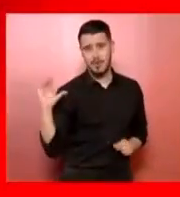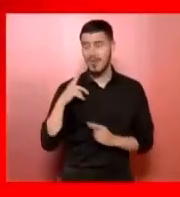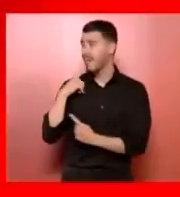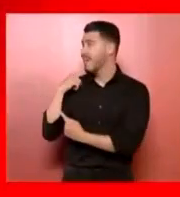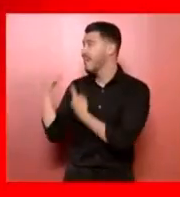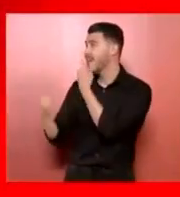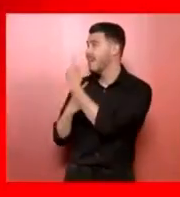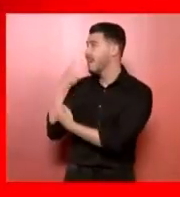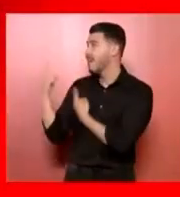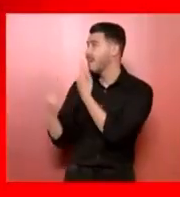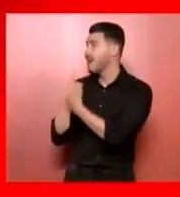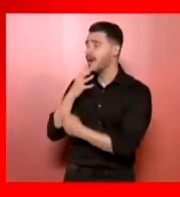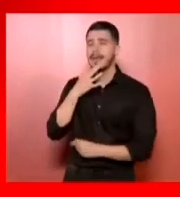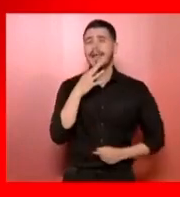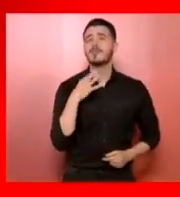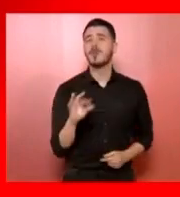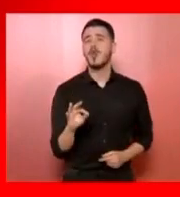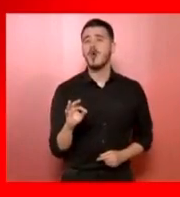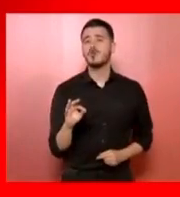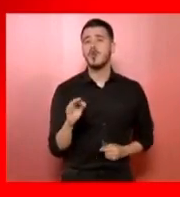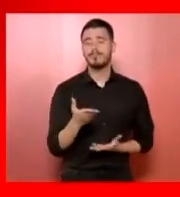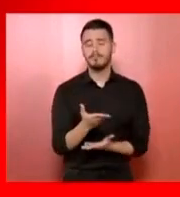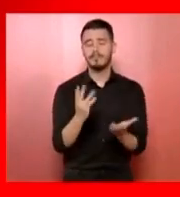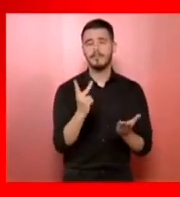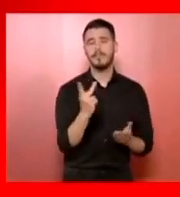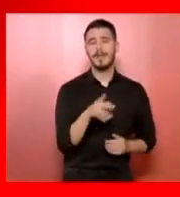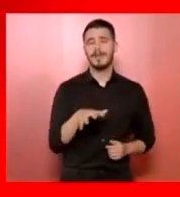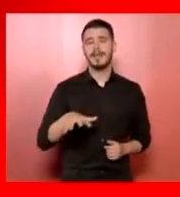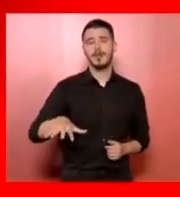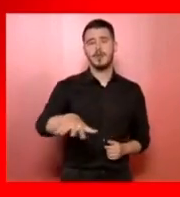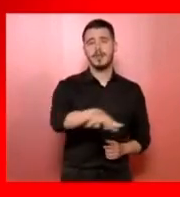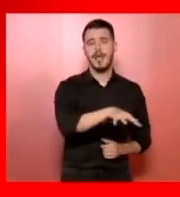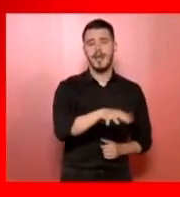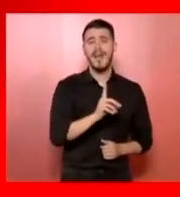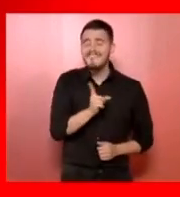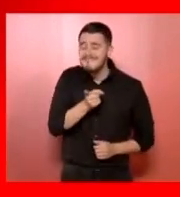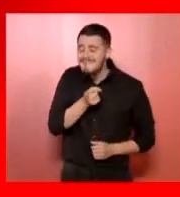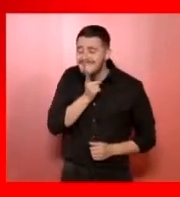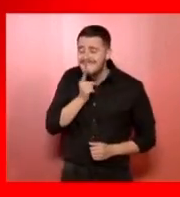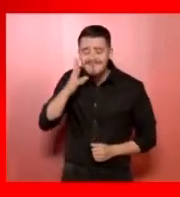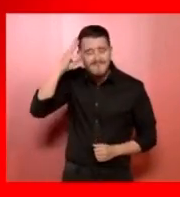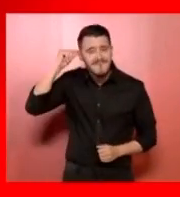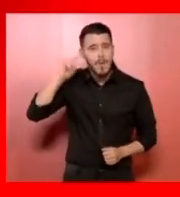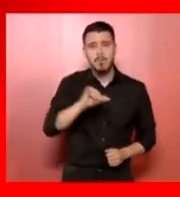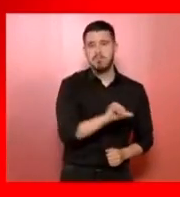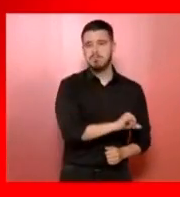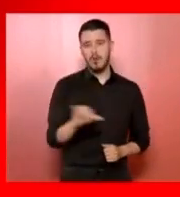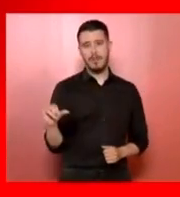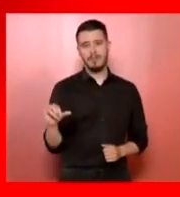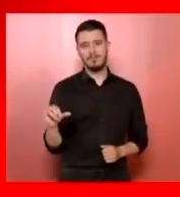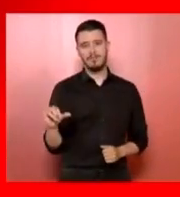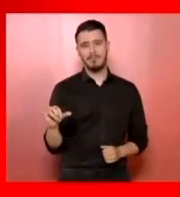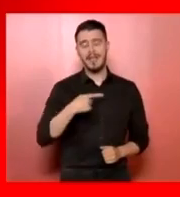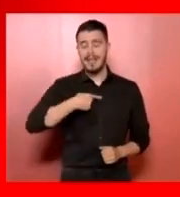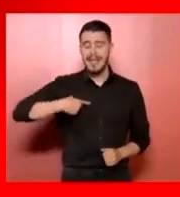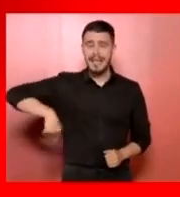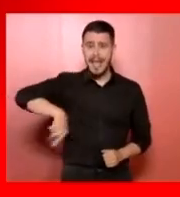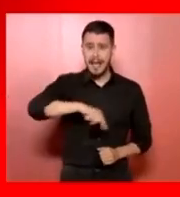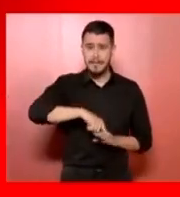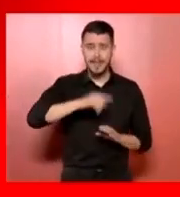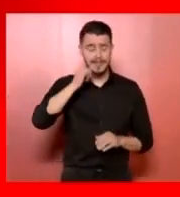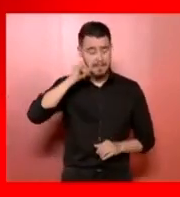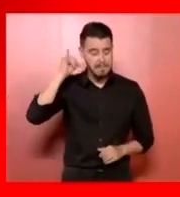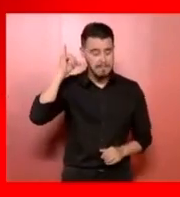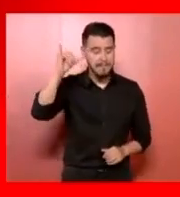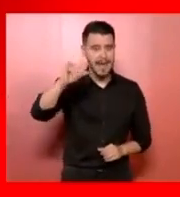ποιον κόσμο διαπραγματευόμασταν. Αυτό δεν θα το ξεχάσουμε. Γιατί εμείς πάντα ξέραμε